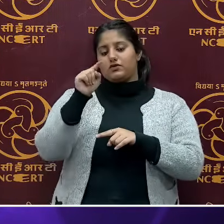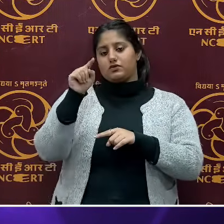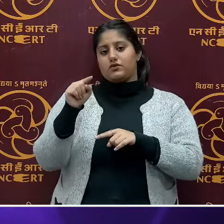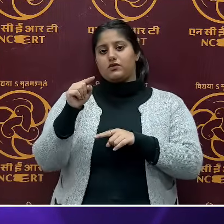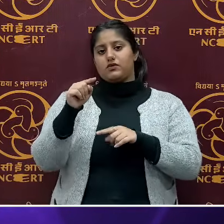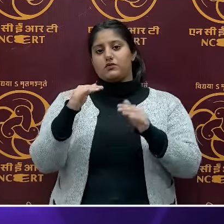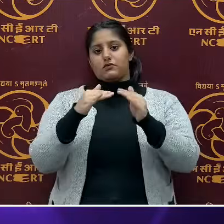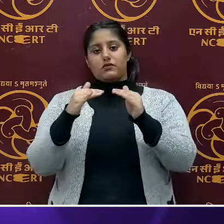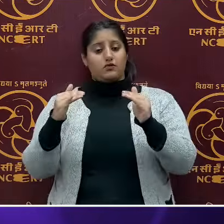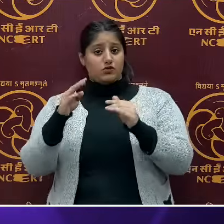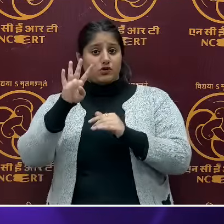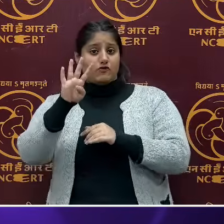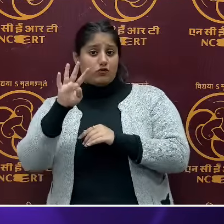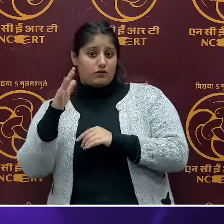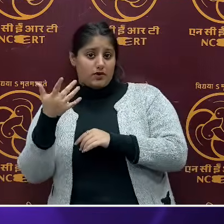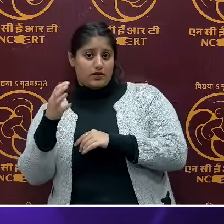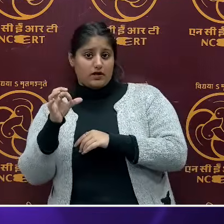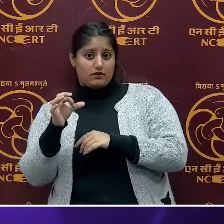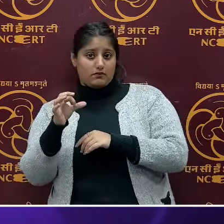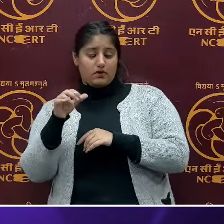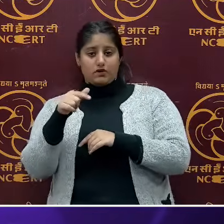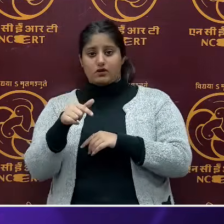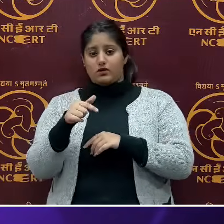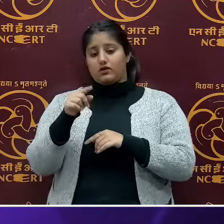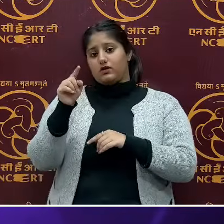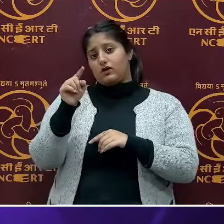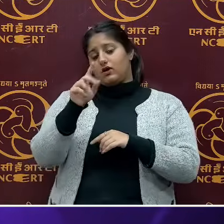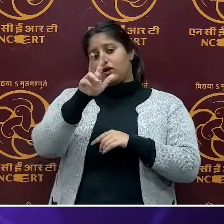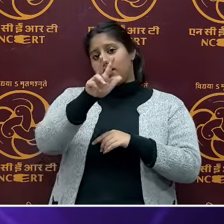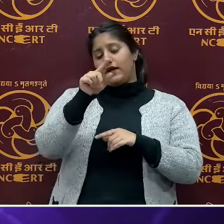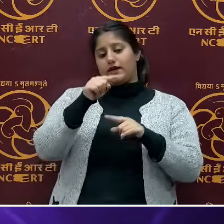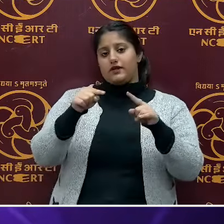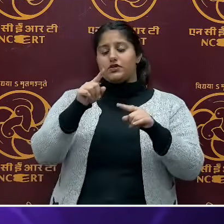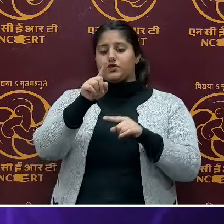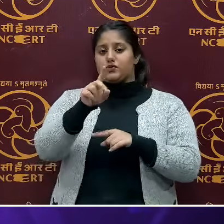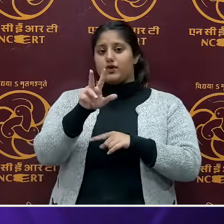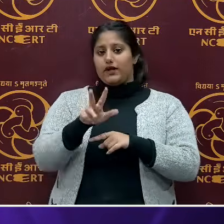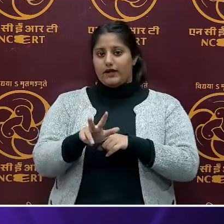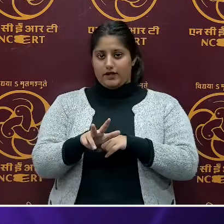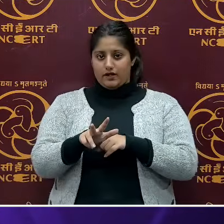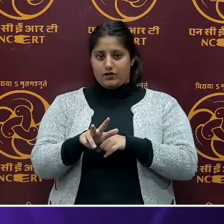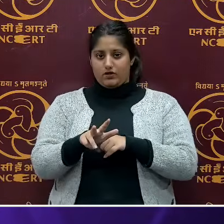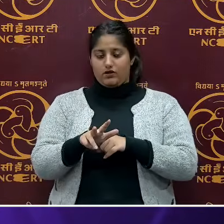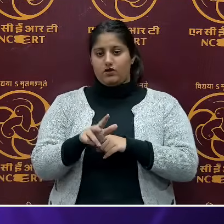to 4:9. Ratio क्या आ जाएगी इसकी? 8:18,